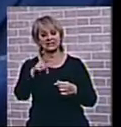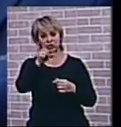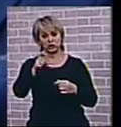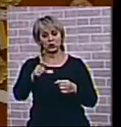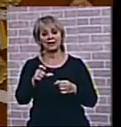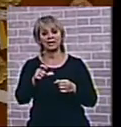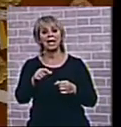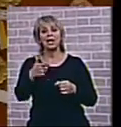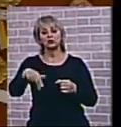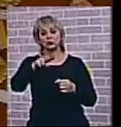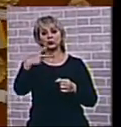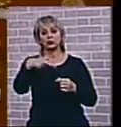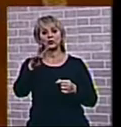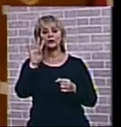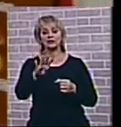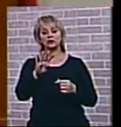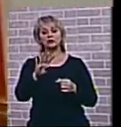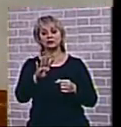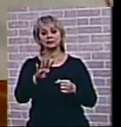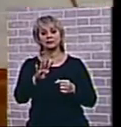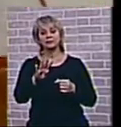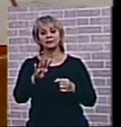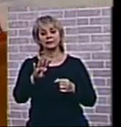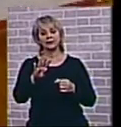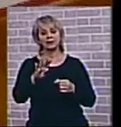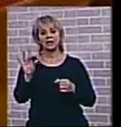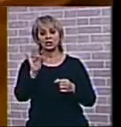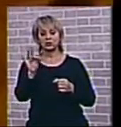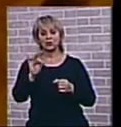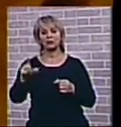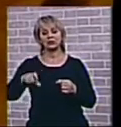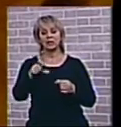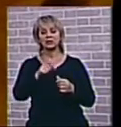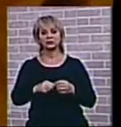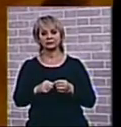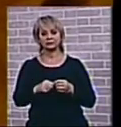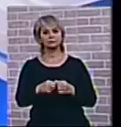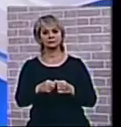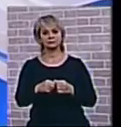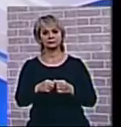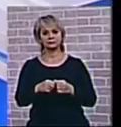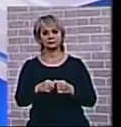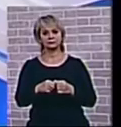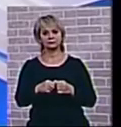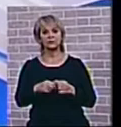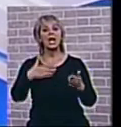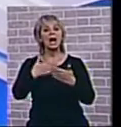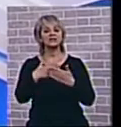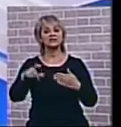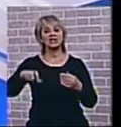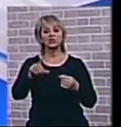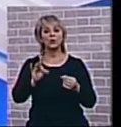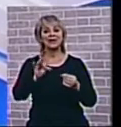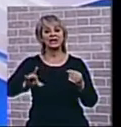десятков человек. Галина Горлова, Виктория Щетинина, Станислав Фоменко, Дон 24, Ростов-на-Дону. Активистов